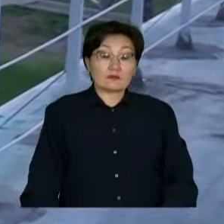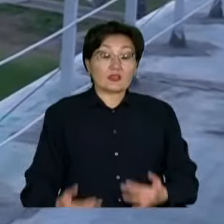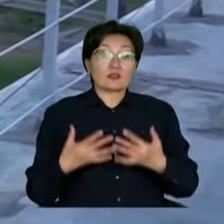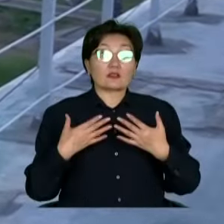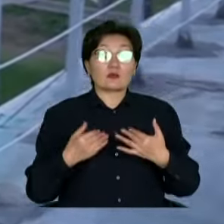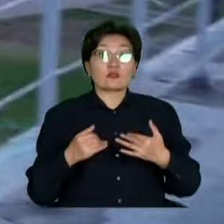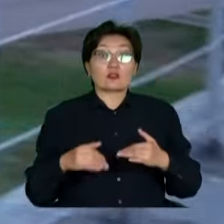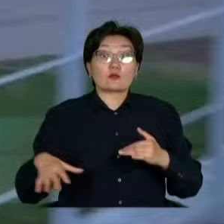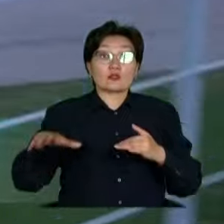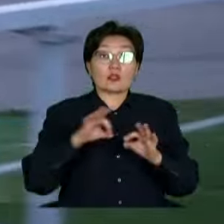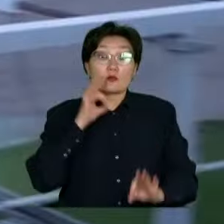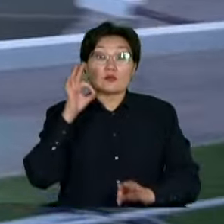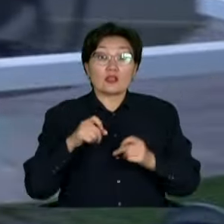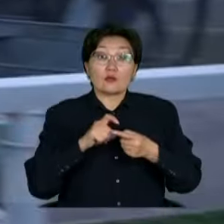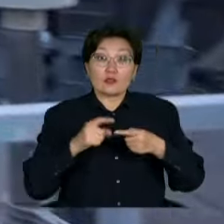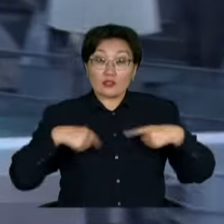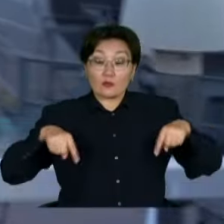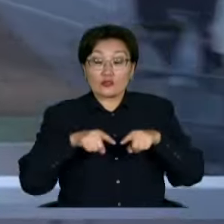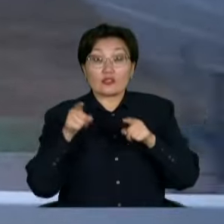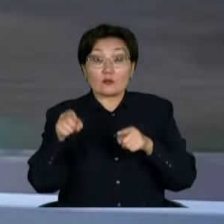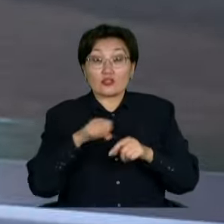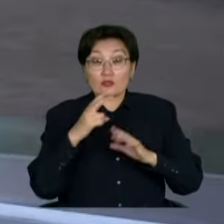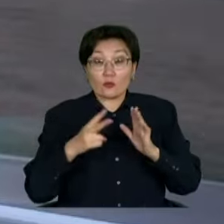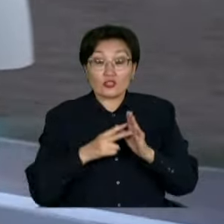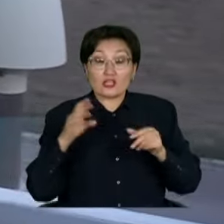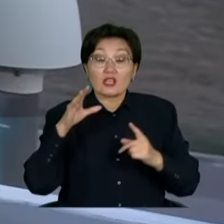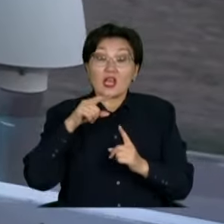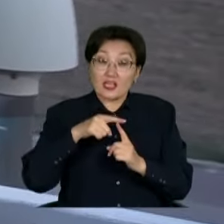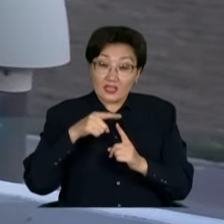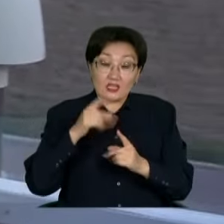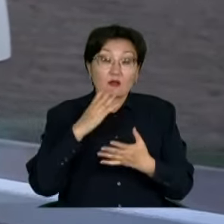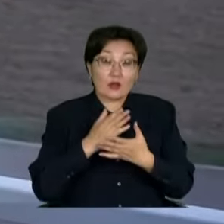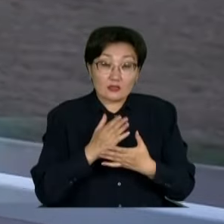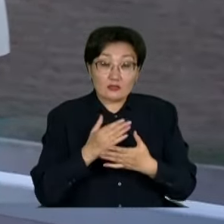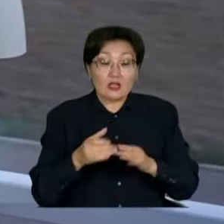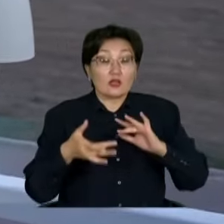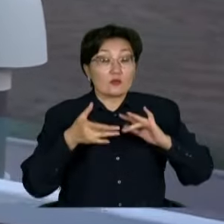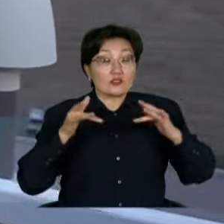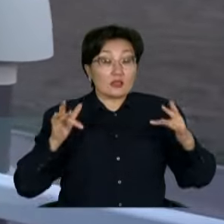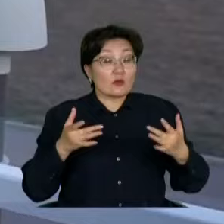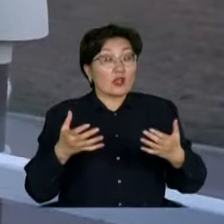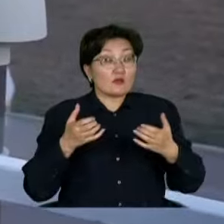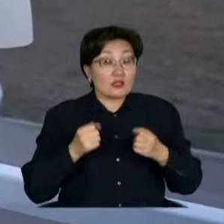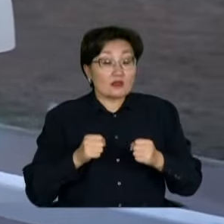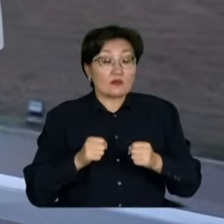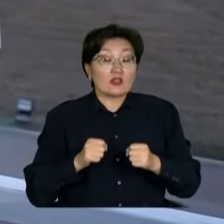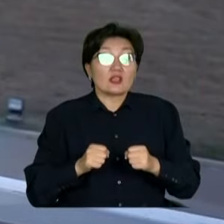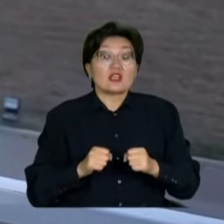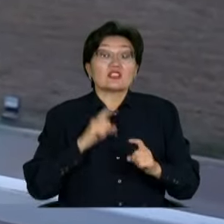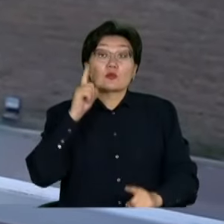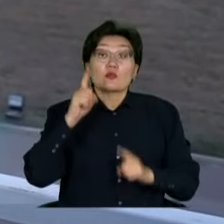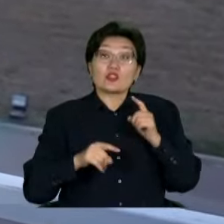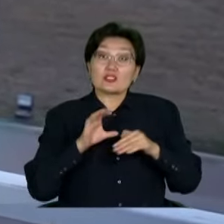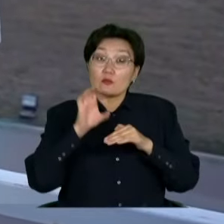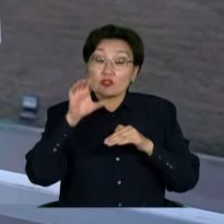Көктерек ғарыштық байланыс орталығында дәл мынадай 17 антенна орналасқан, олар интернетті қабылдап спутникке жібереді.